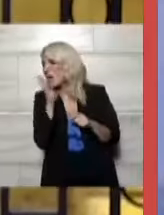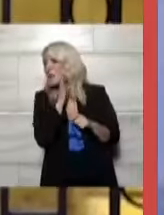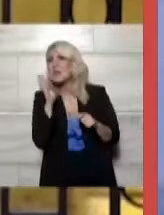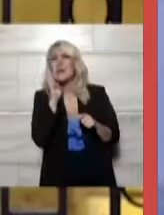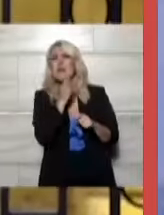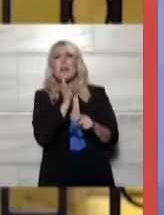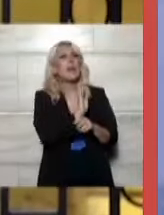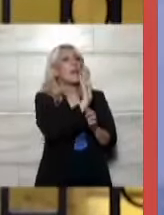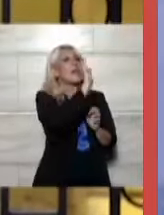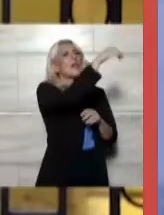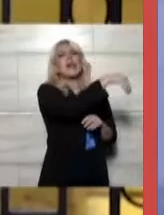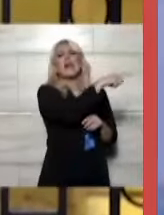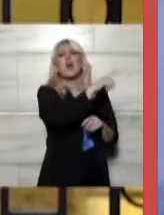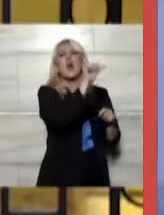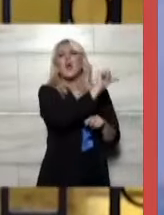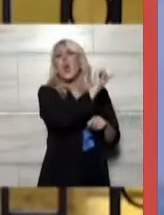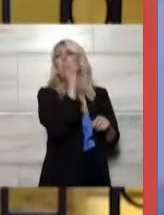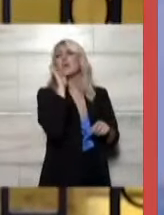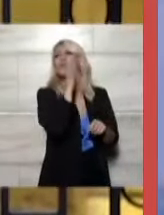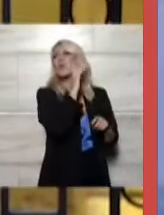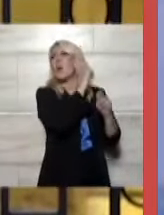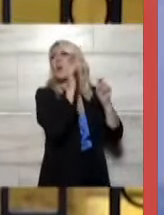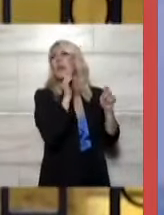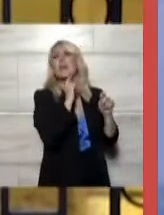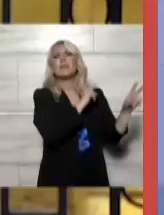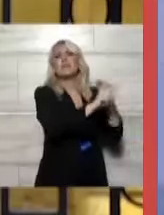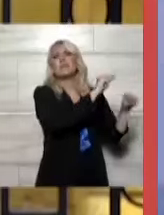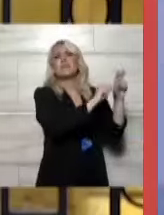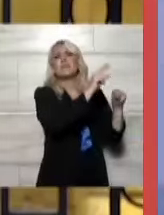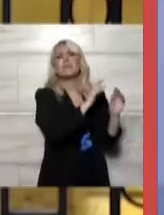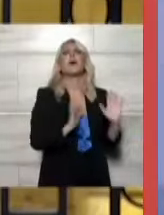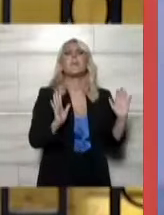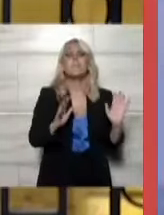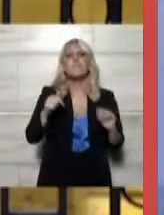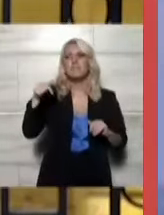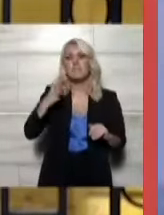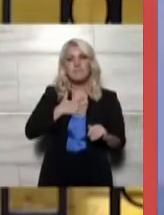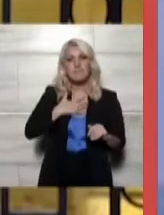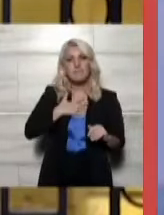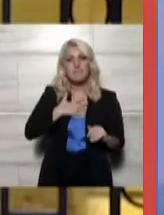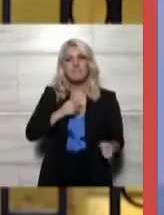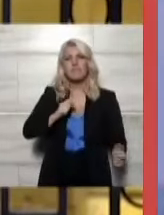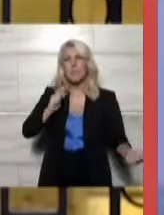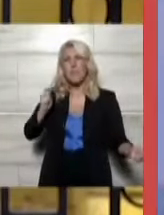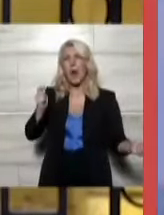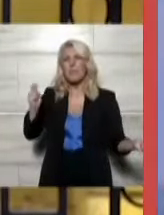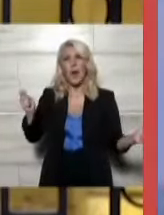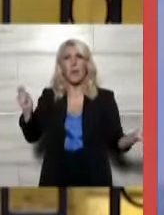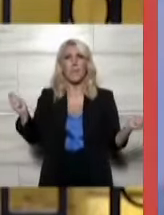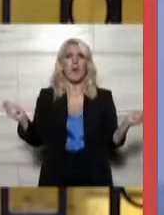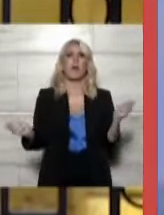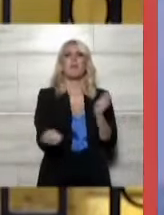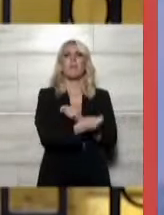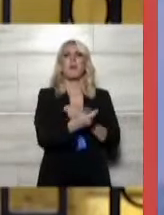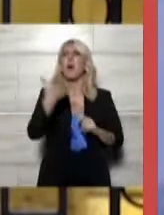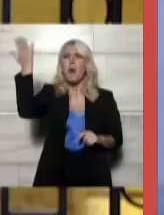αυτή στη γιορτή. Δηλαδή ότι το κοινωνικό ακροατήριο αυτή τη στιγμή της Νέας Δημοκρατίας έχει συρρυκνωθεί σε τέτοιο σημείο, ώστε, ας πούμε, αυτό το οποίο η Μαρία περιέγραψε πριν ως